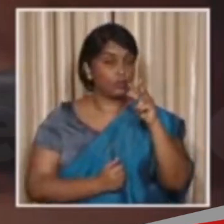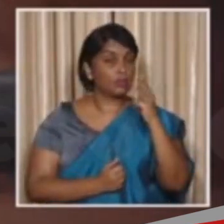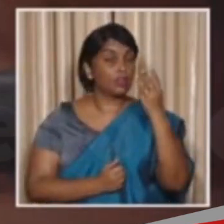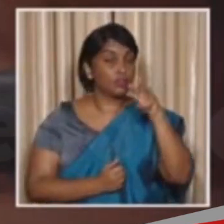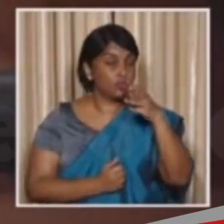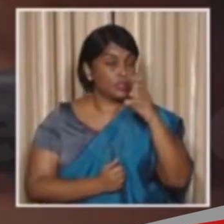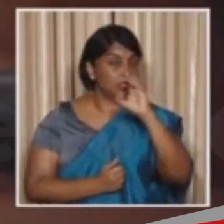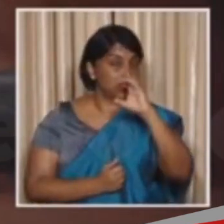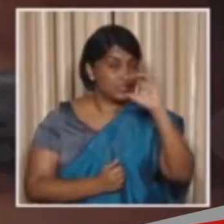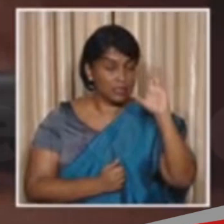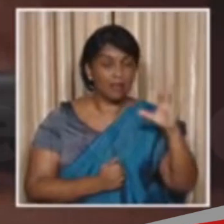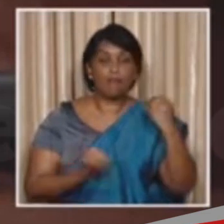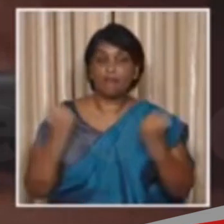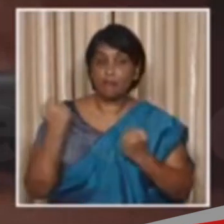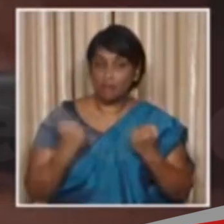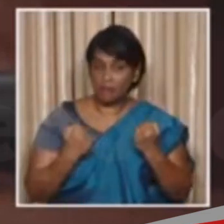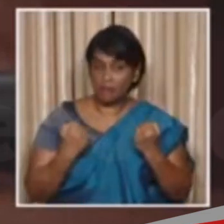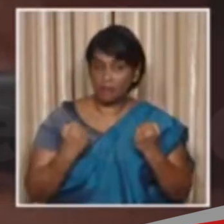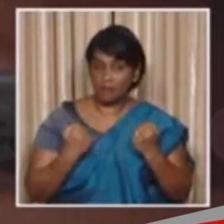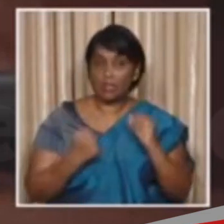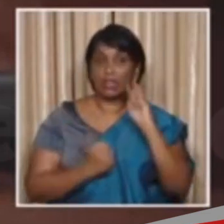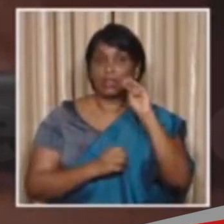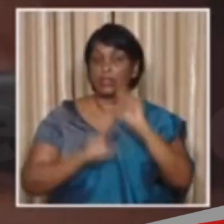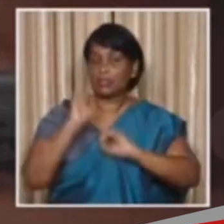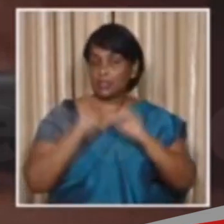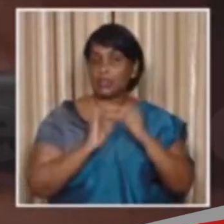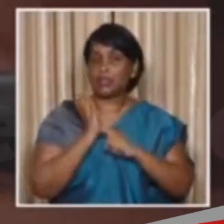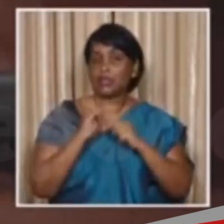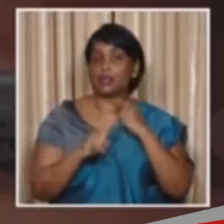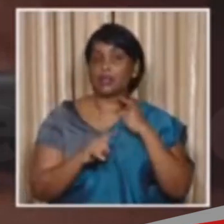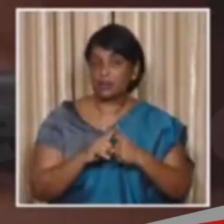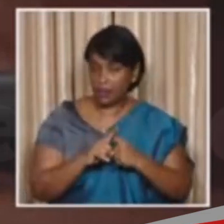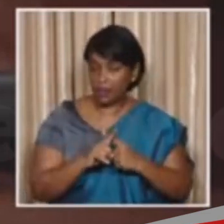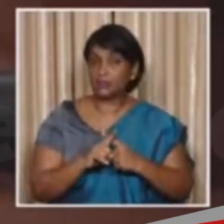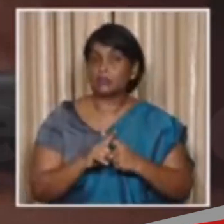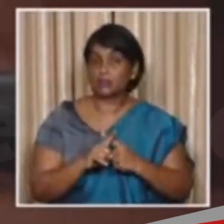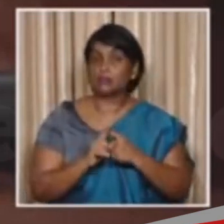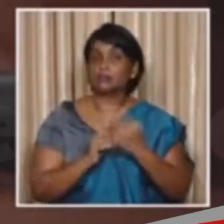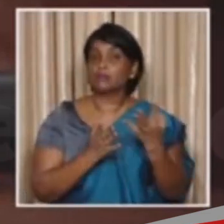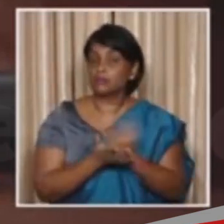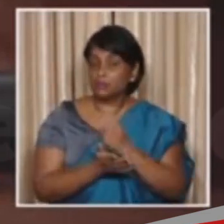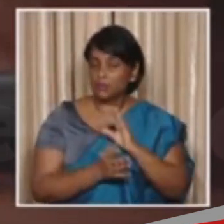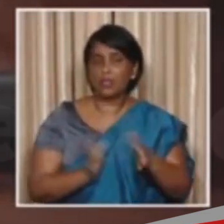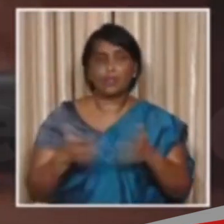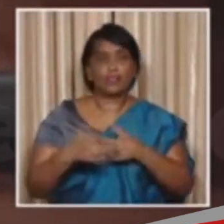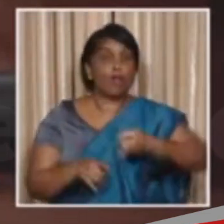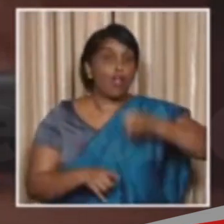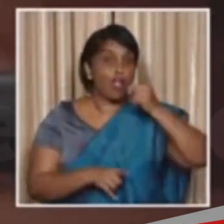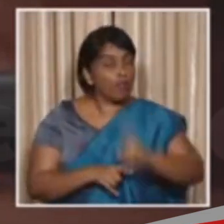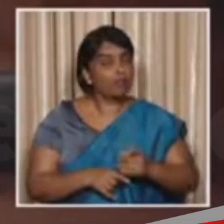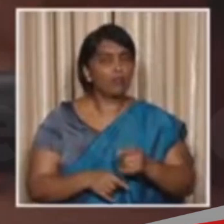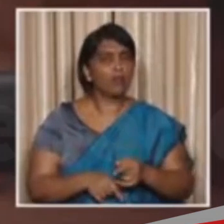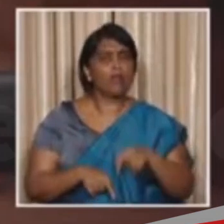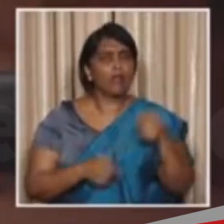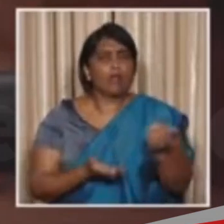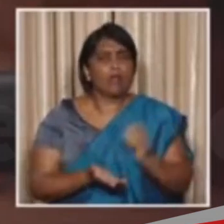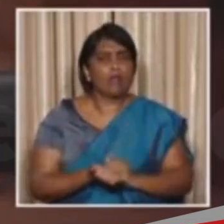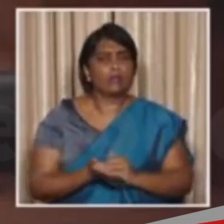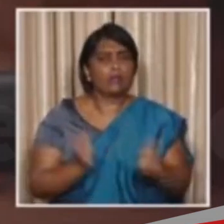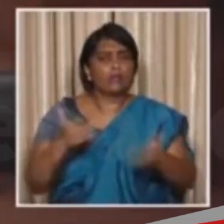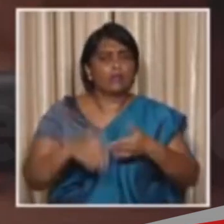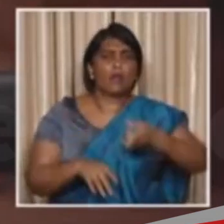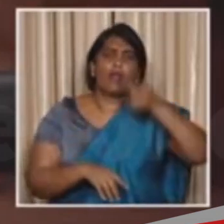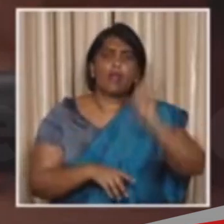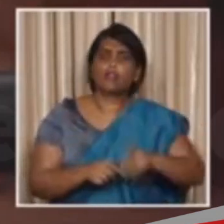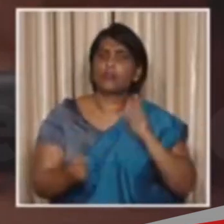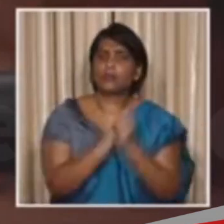ධාරිතාවෙන් සුතු වාහනයකට 30ක බදු අනුපාතයක් අනුද්වලා දී තිබියදී කැබිනට් අනුමැති ආරම්භ තිබිලා ඇයි මේ කැබිනට් පත්‍රක මේ කැබිනට් අනුමැති